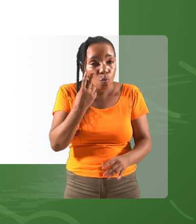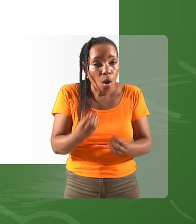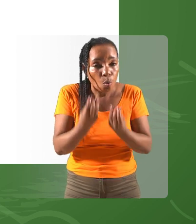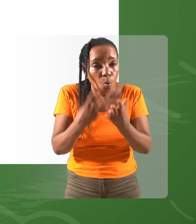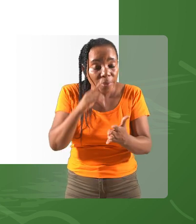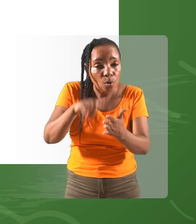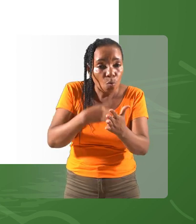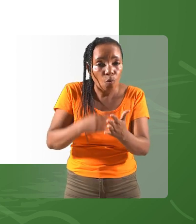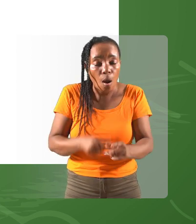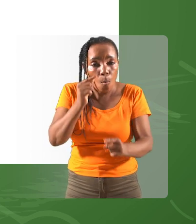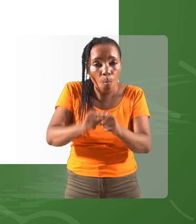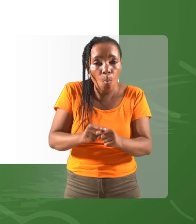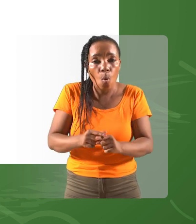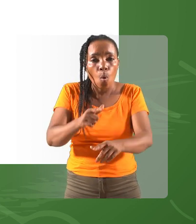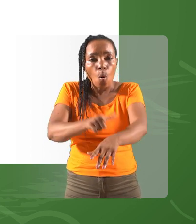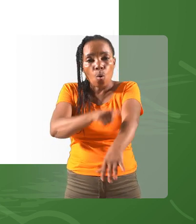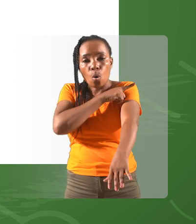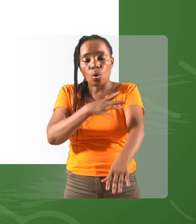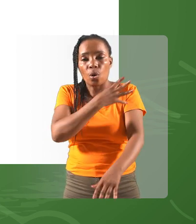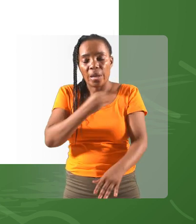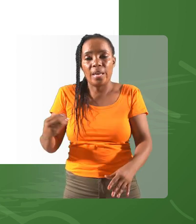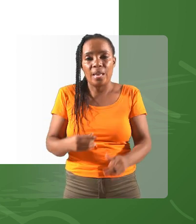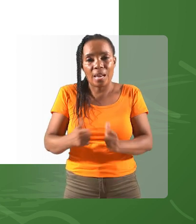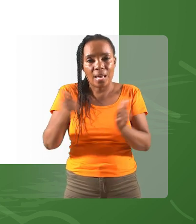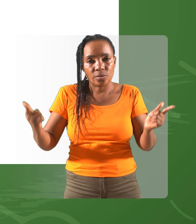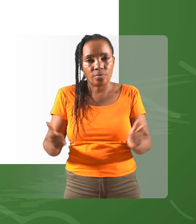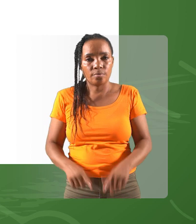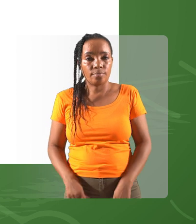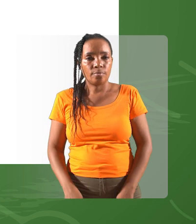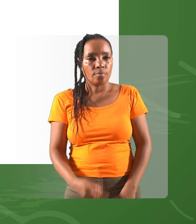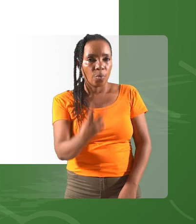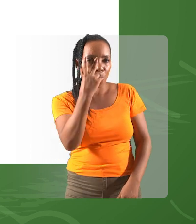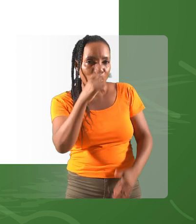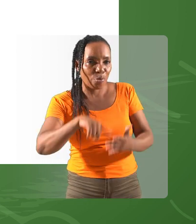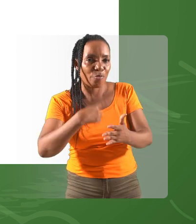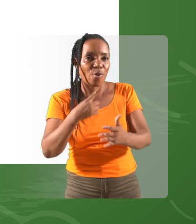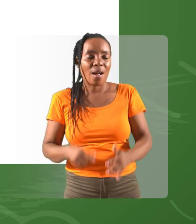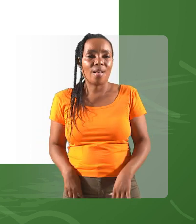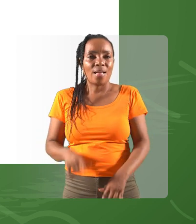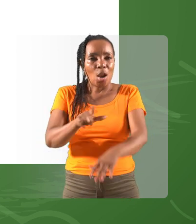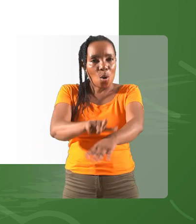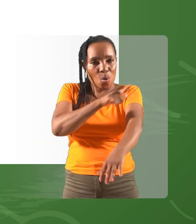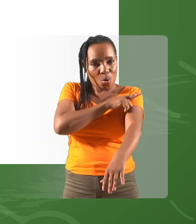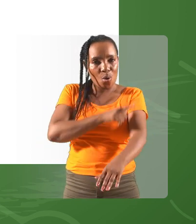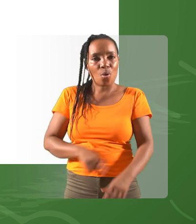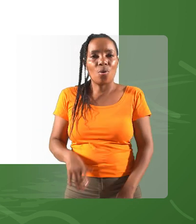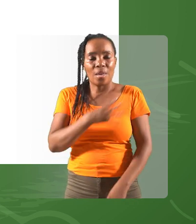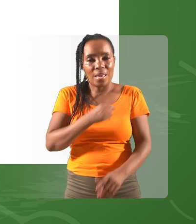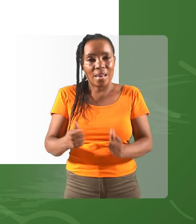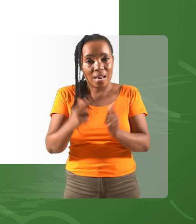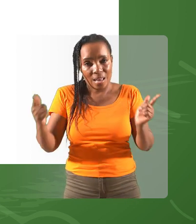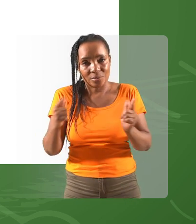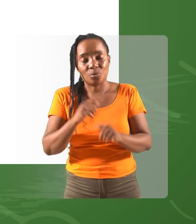plus largeur? Nous avons 2 fois longueur plus largeur. Alors, nous allons écrire aussi